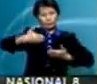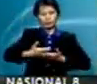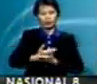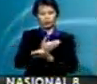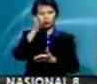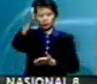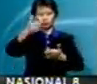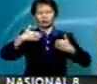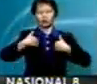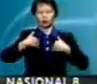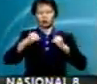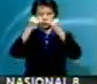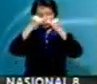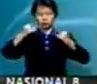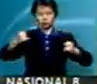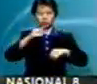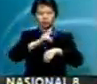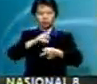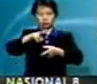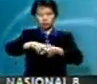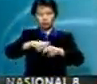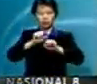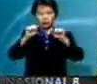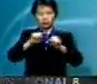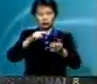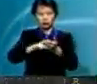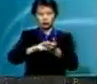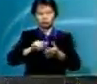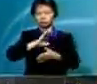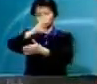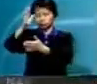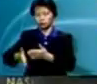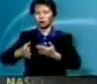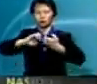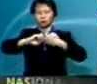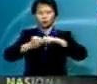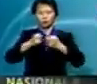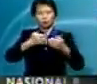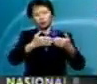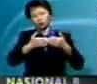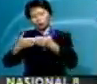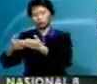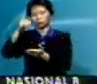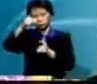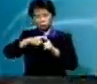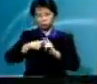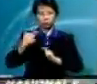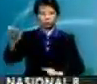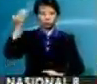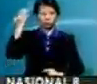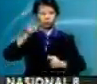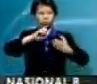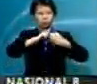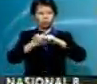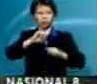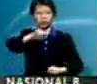yang dijadual diadakan di Istana Alam Shah Klang Selasa ini sekaligus menamatkan kemelut yang berlarutan lebih sebulan lalu. Kemelut